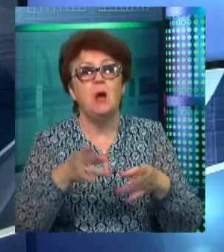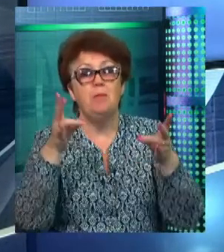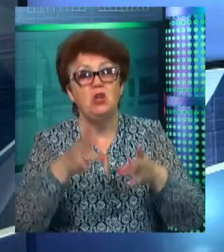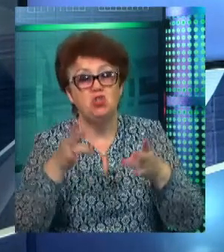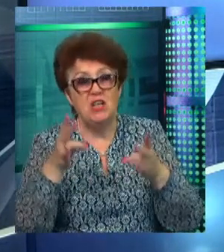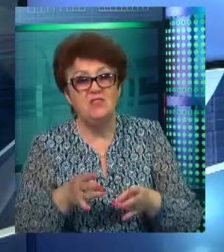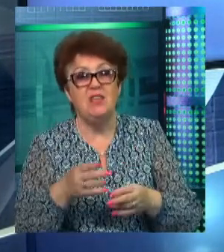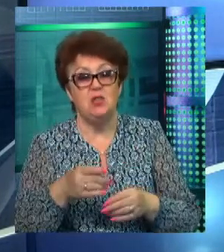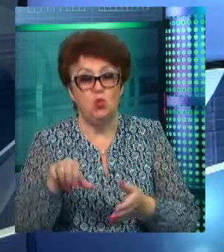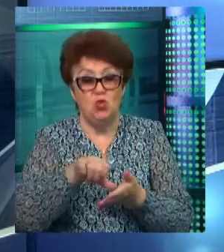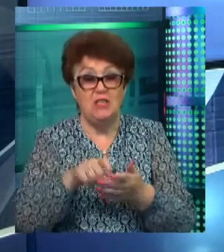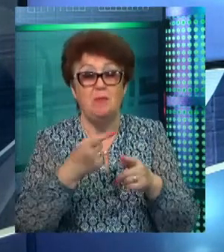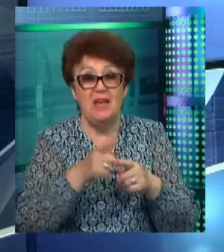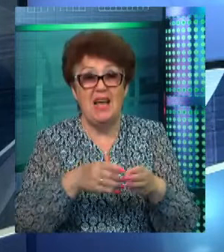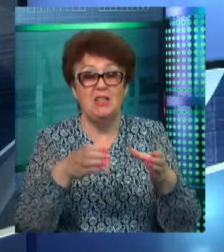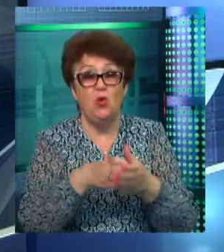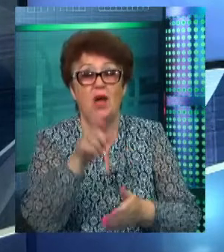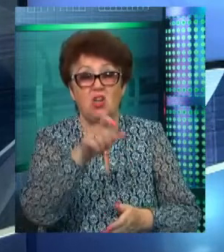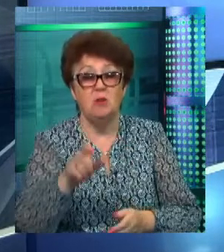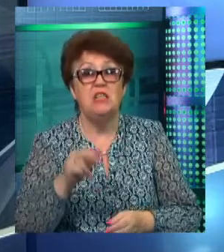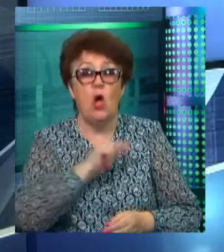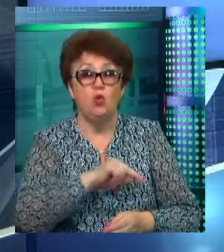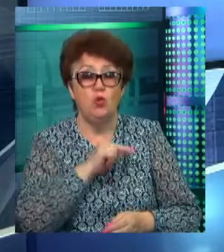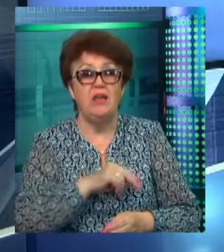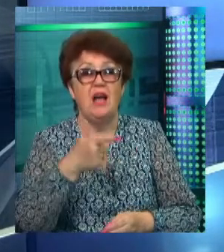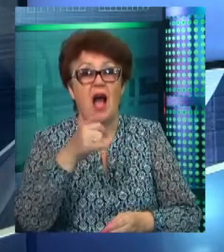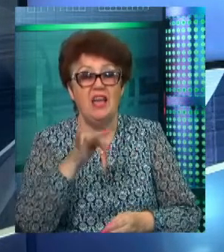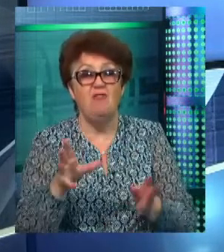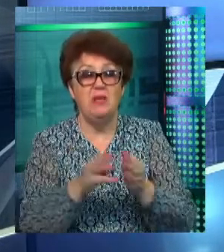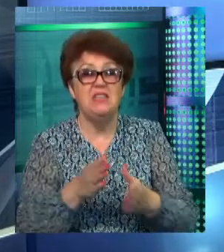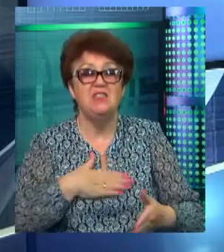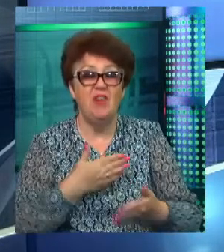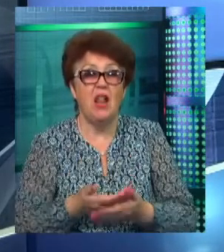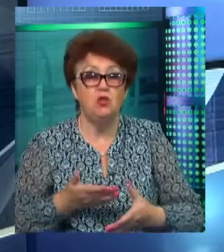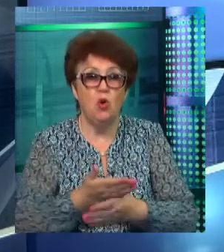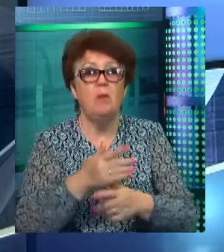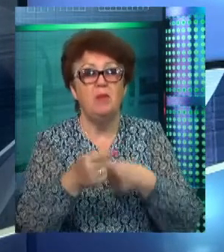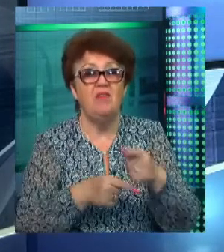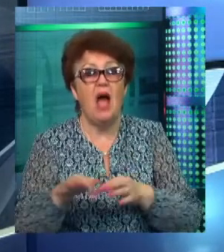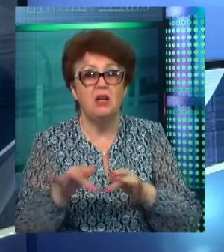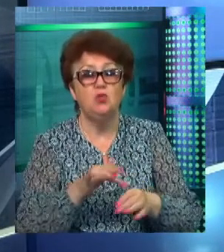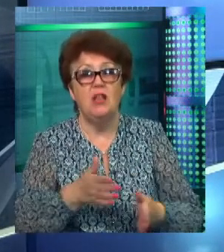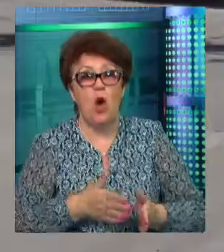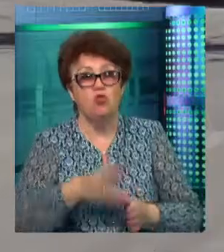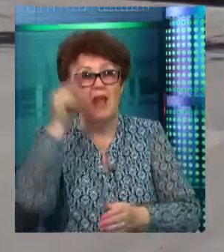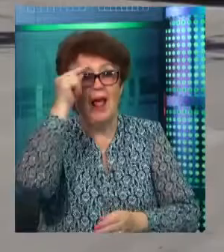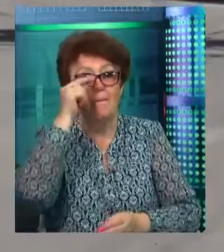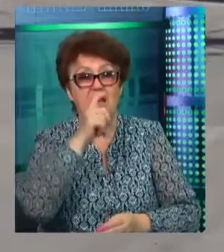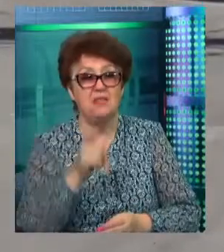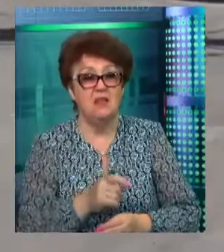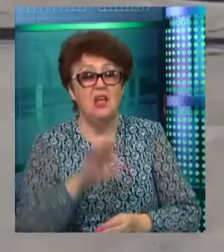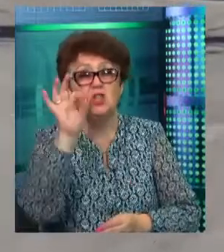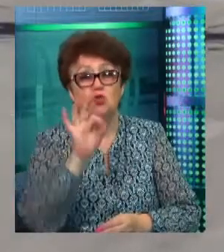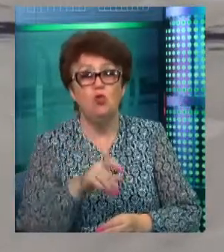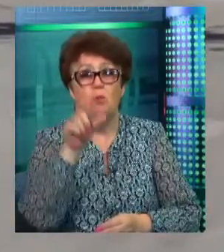этой категории граждан сотрудники госавтоинспекции вместе с волонтерами провели акцию дорожный ликбез зачастую